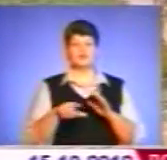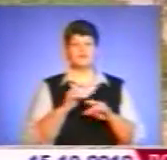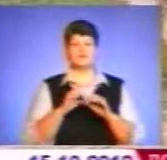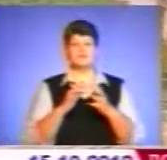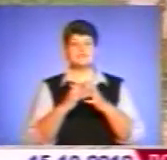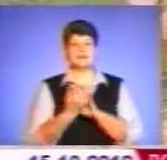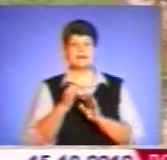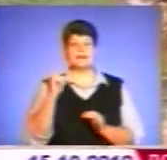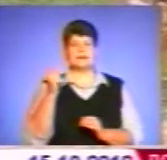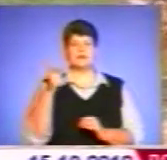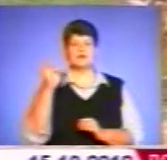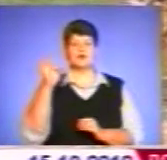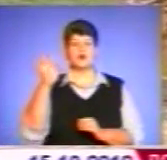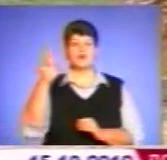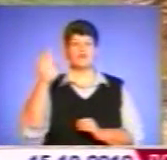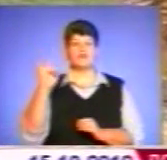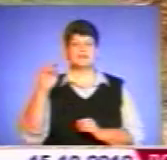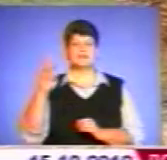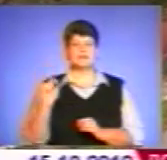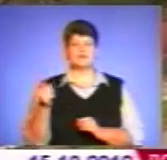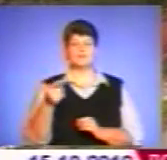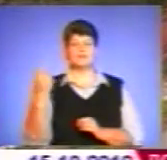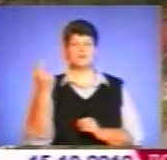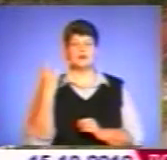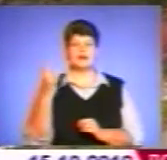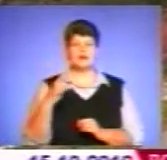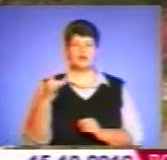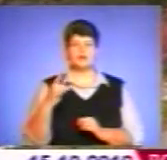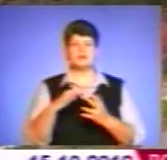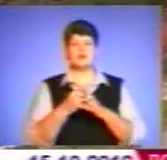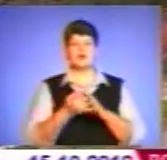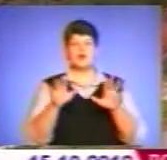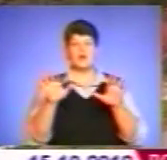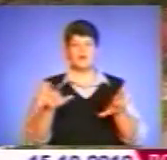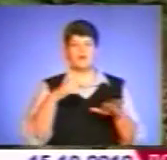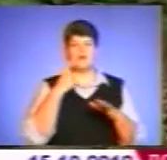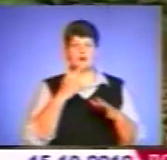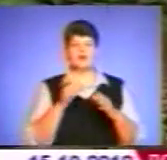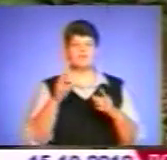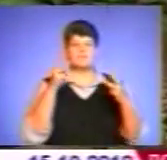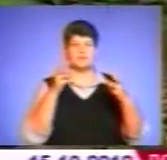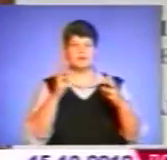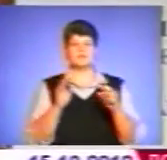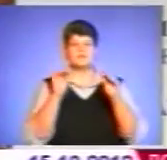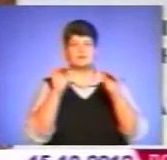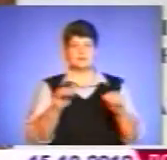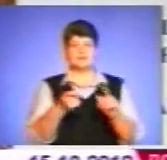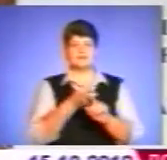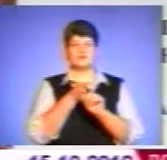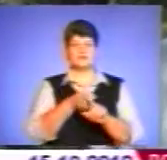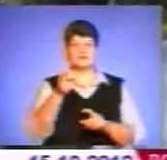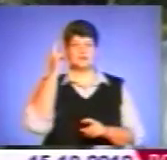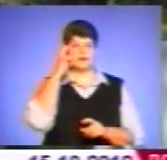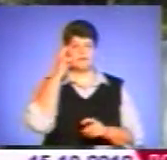селі Ігровиця Тернопільського району. Сільський голова Галина Голик запевнила, веб-камери встановлені, зв'язок з Києвом